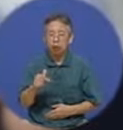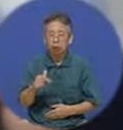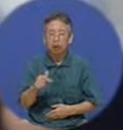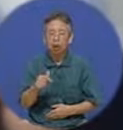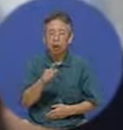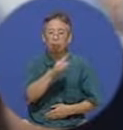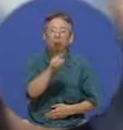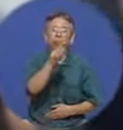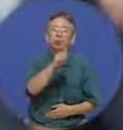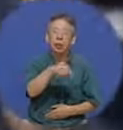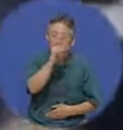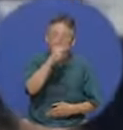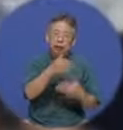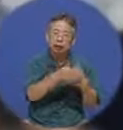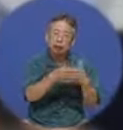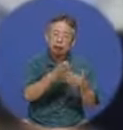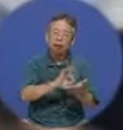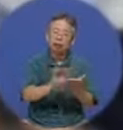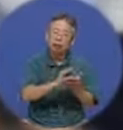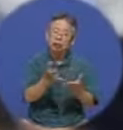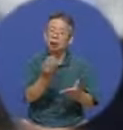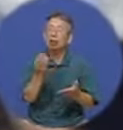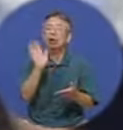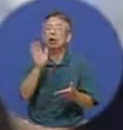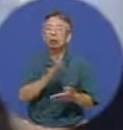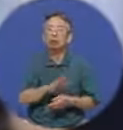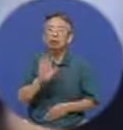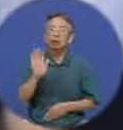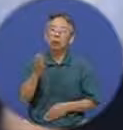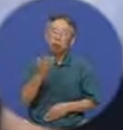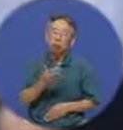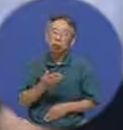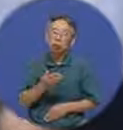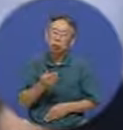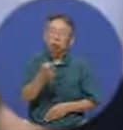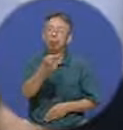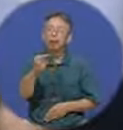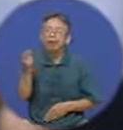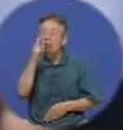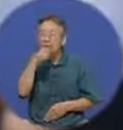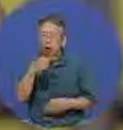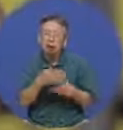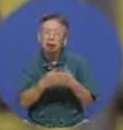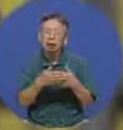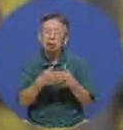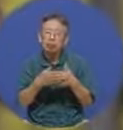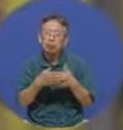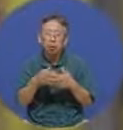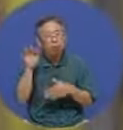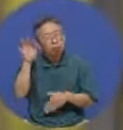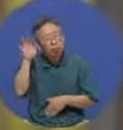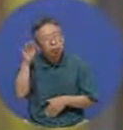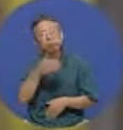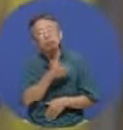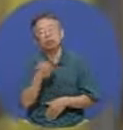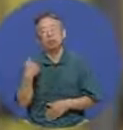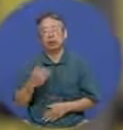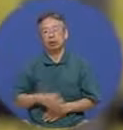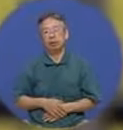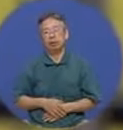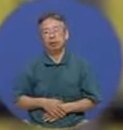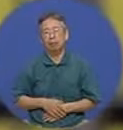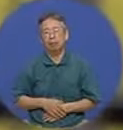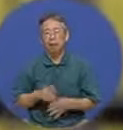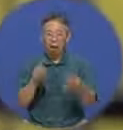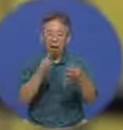に使えるというのはたくさんあると思うんですよ。 はい、 しかしながらやっぱりマイナスの面も予想されますよね。 はい、 私はね、